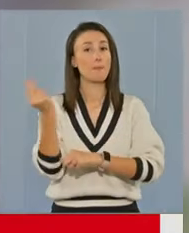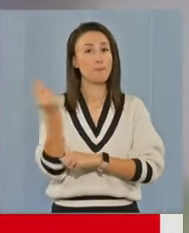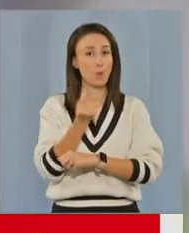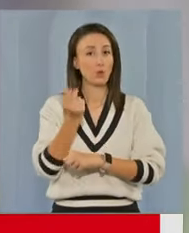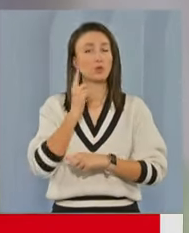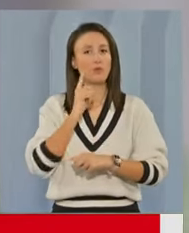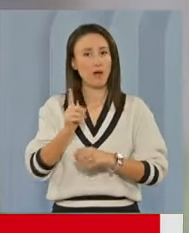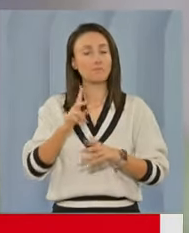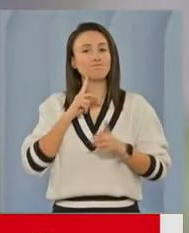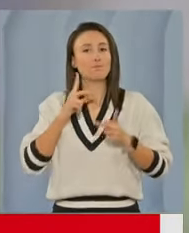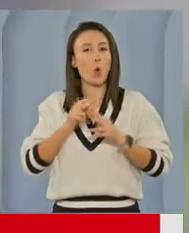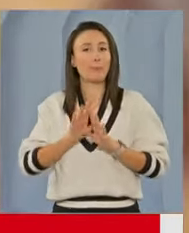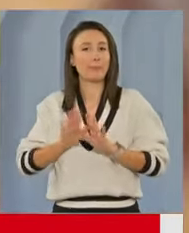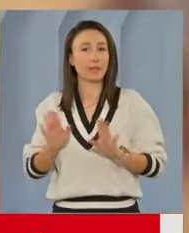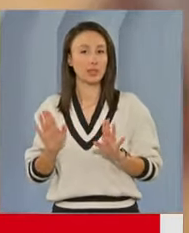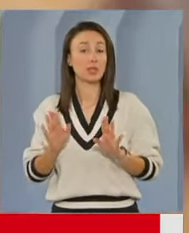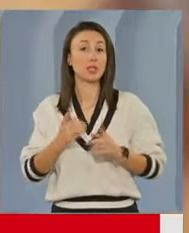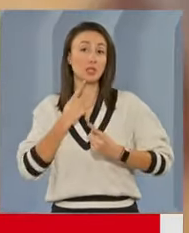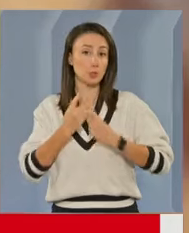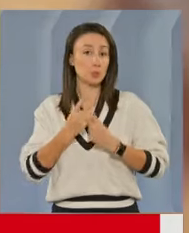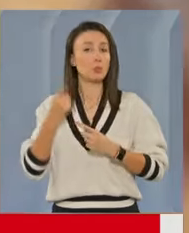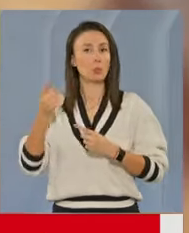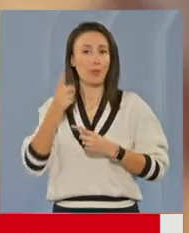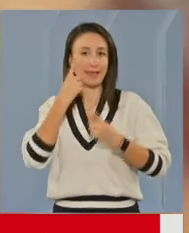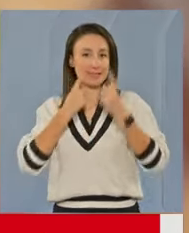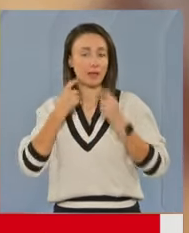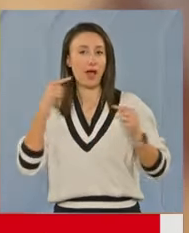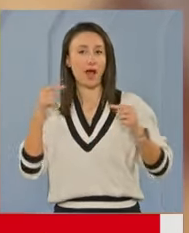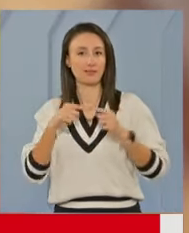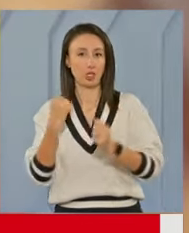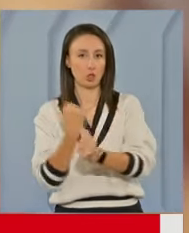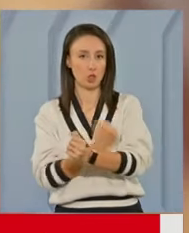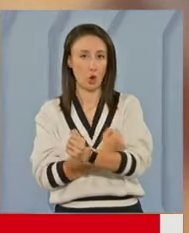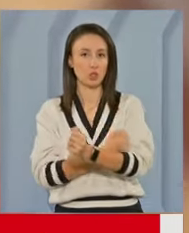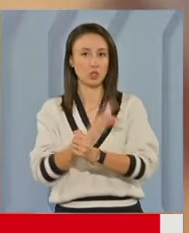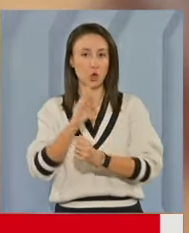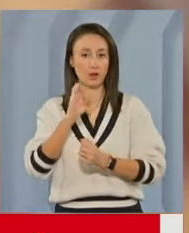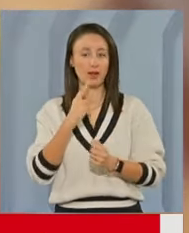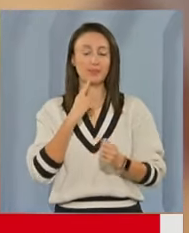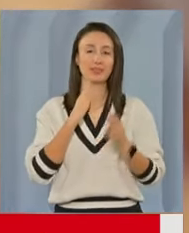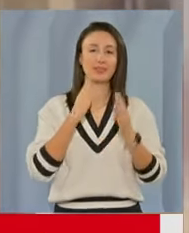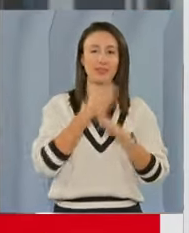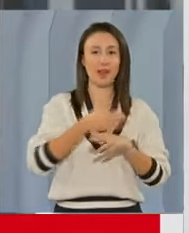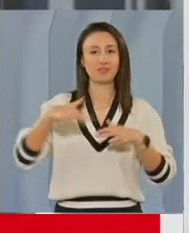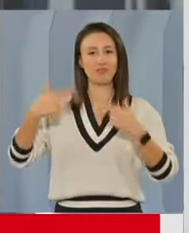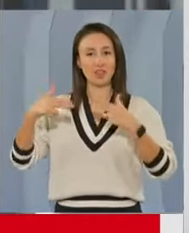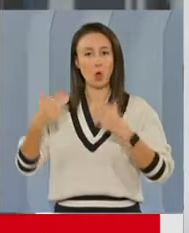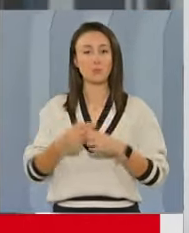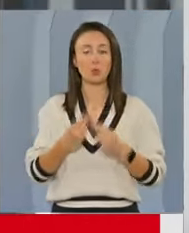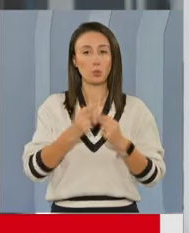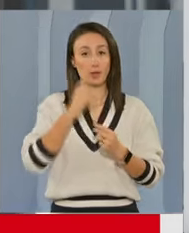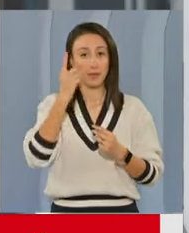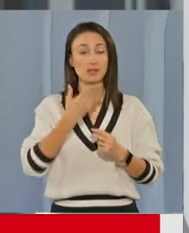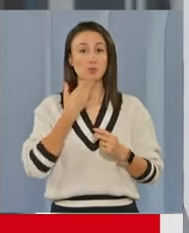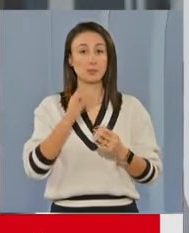însă bate pasul pe loc dezbatem subiectul cu expertul antidrog domnul Cătălin țone în direct prin Skype cu noi Bună dimineața Mulțumesc pentru